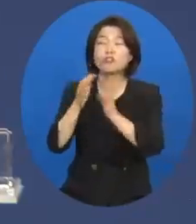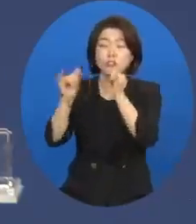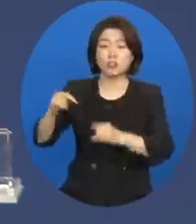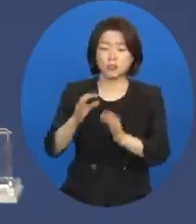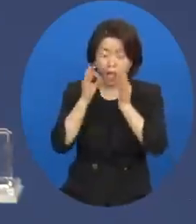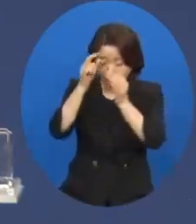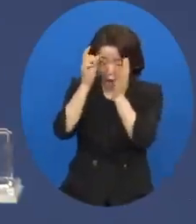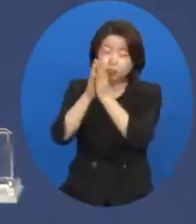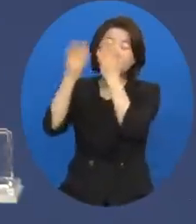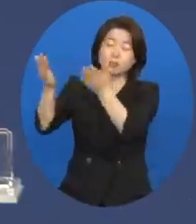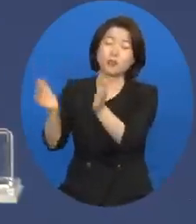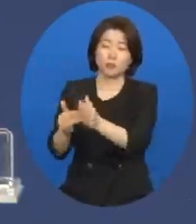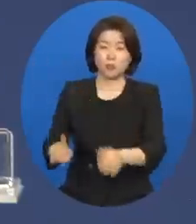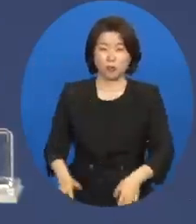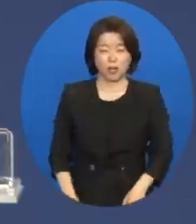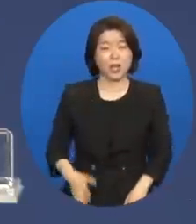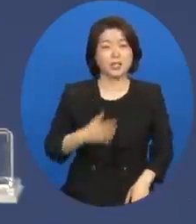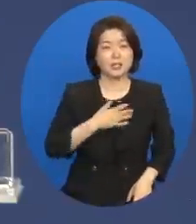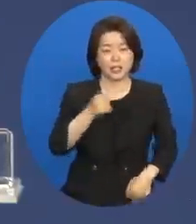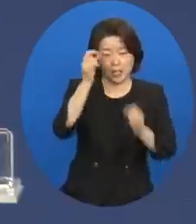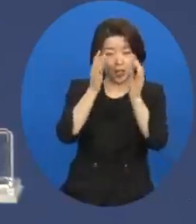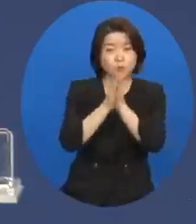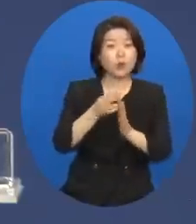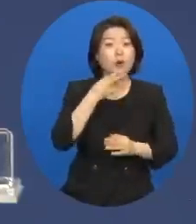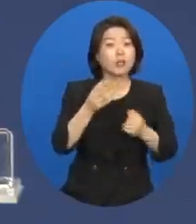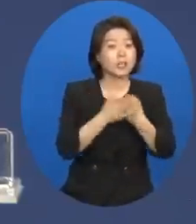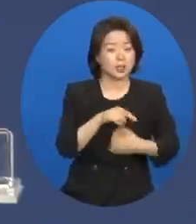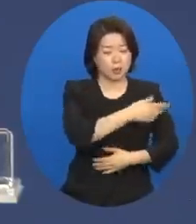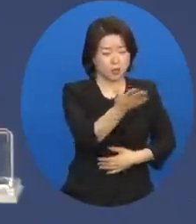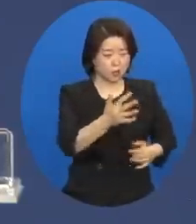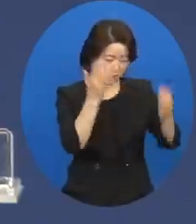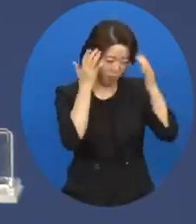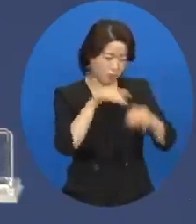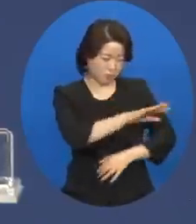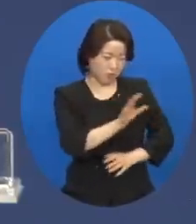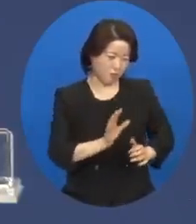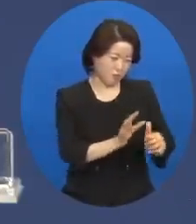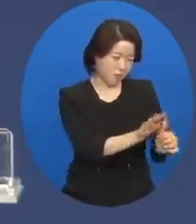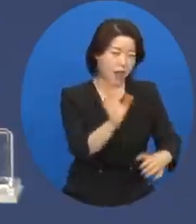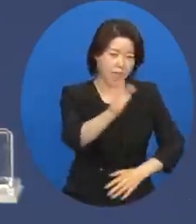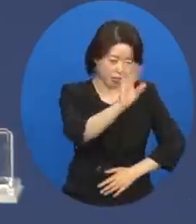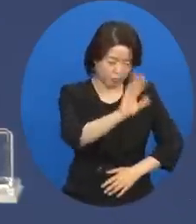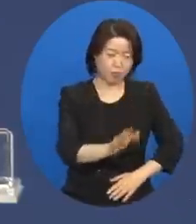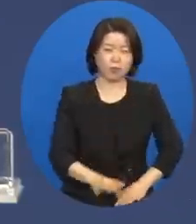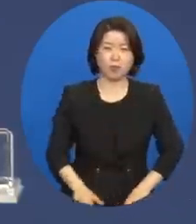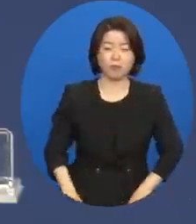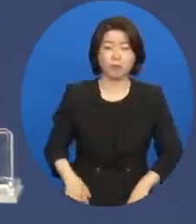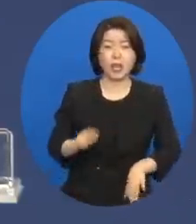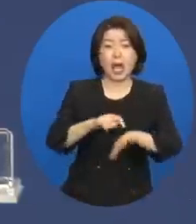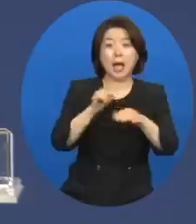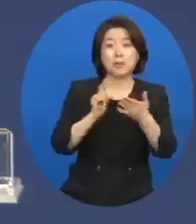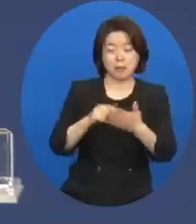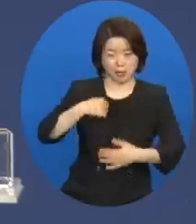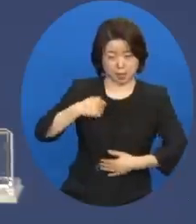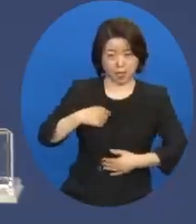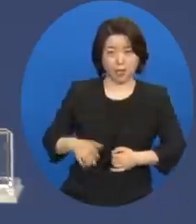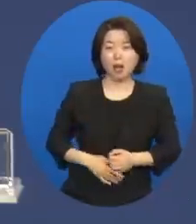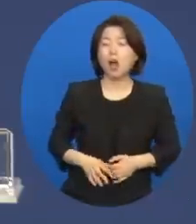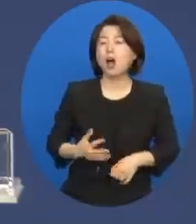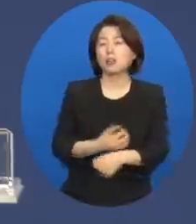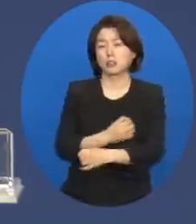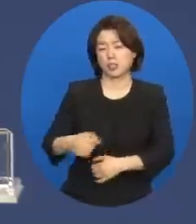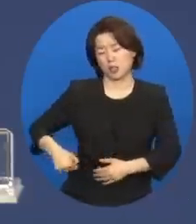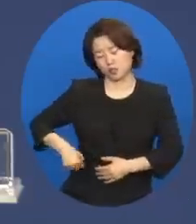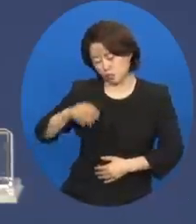기도를 하고 왔어요. 그냥 제가 뭐 기도를 안 했기 때문에 여러분을 고통 가운데 이렇게 몰아넣는 건 아니고 그래도 마음 자체는 그래도 상당히